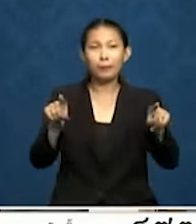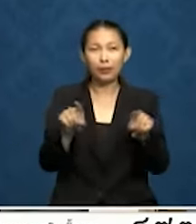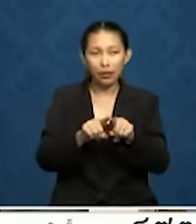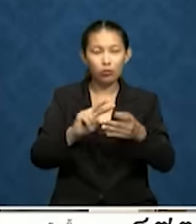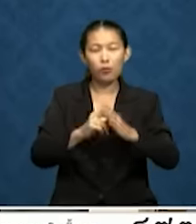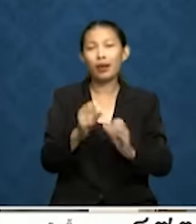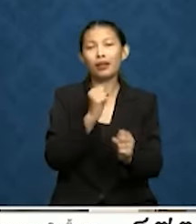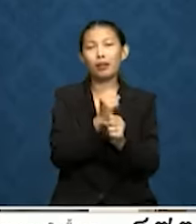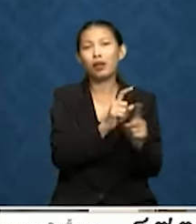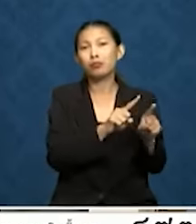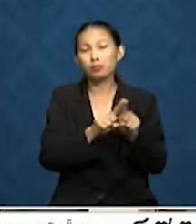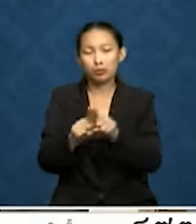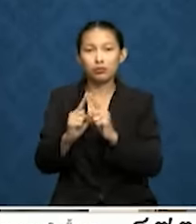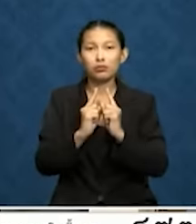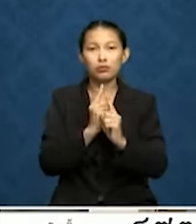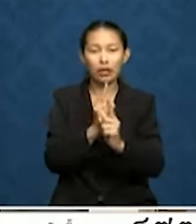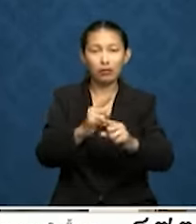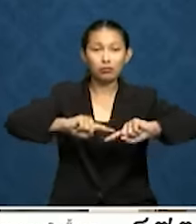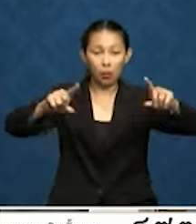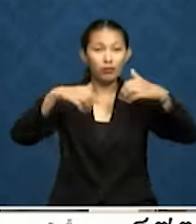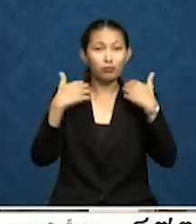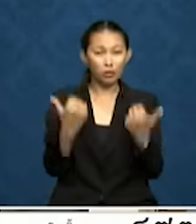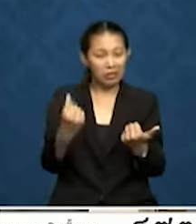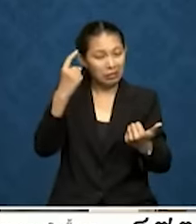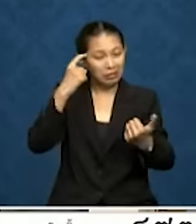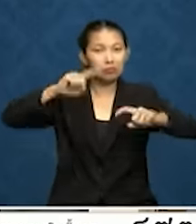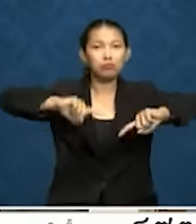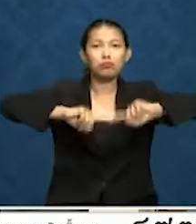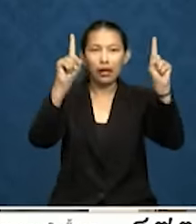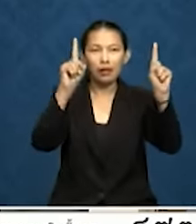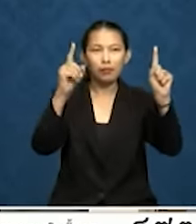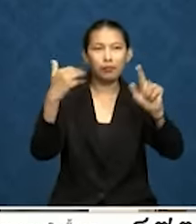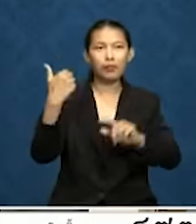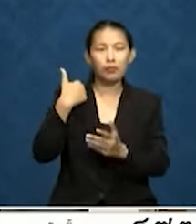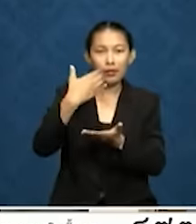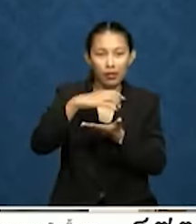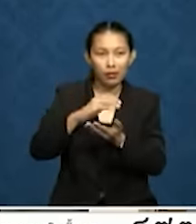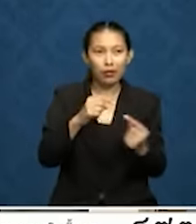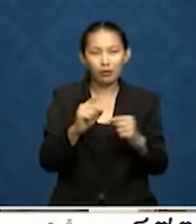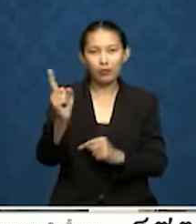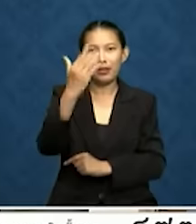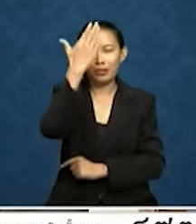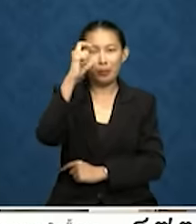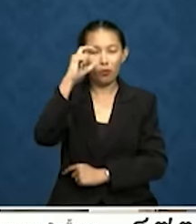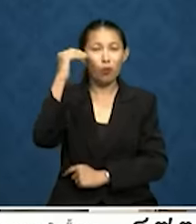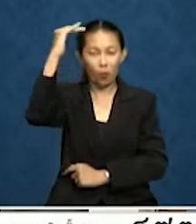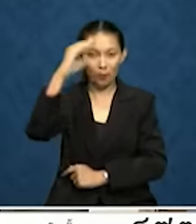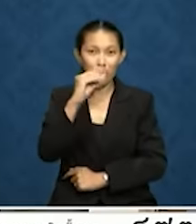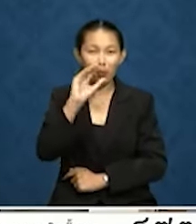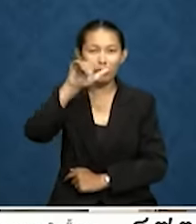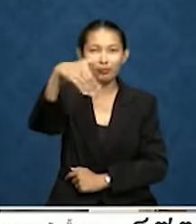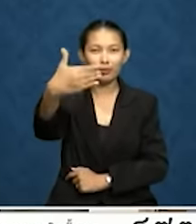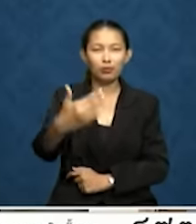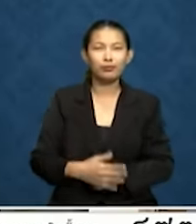ำเนินการแต่คราวนี้เมื่อมีผู้เห็นต่างเดี๋ยวจะว่ากันต่อไปหลังจากที่คุณรังสิมันต์ได้พูดไว้